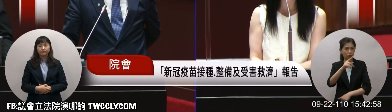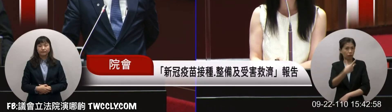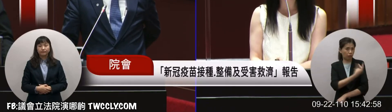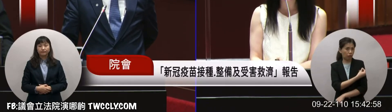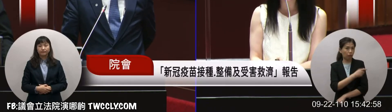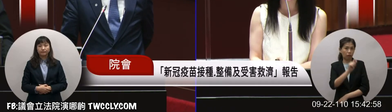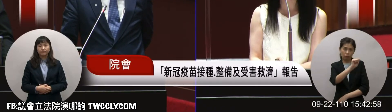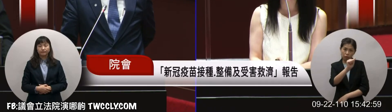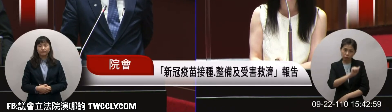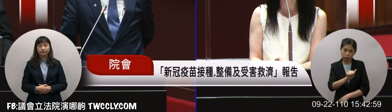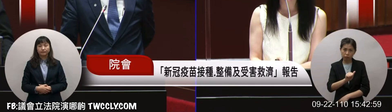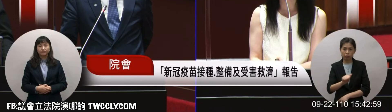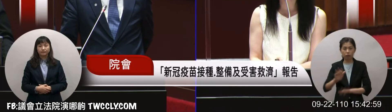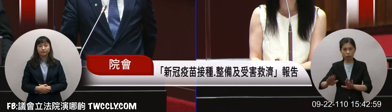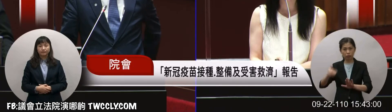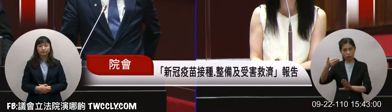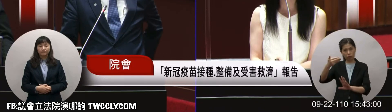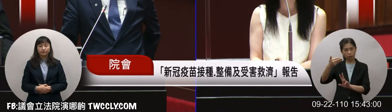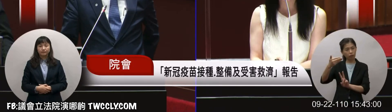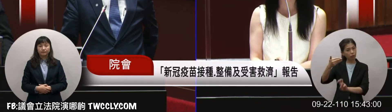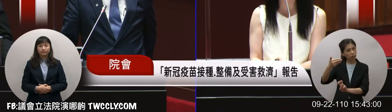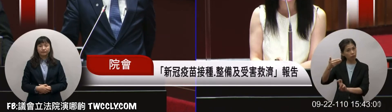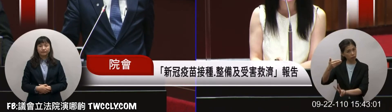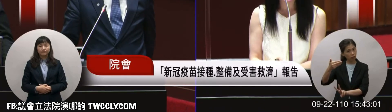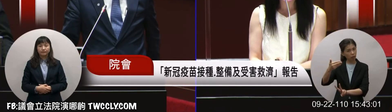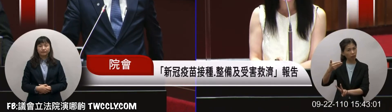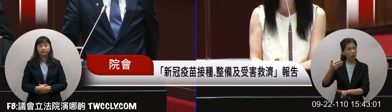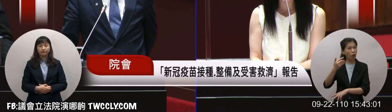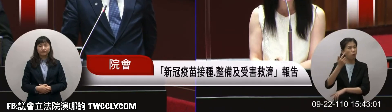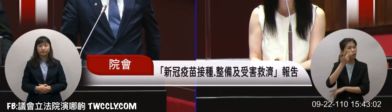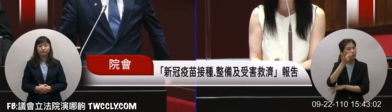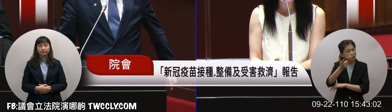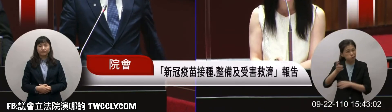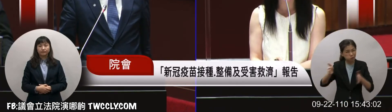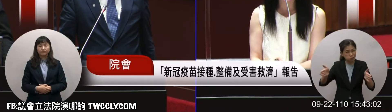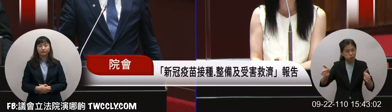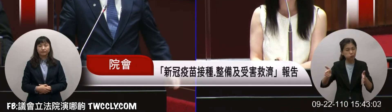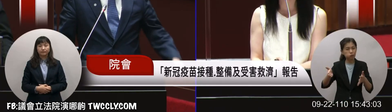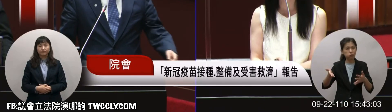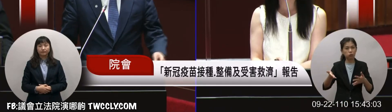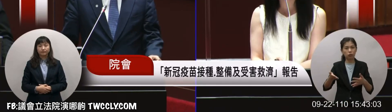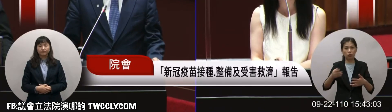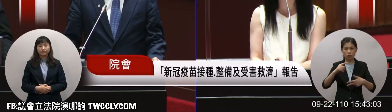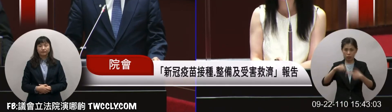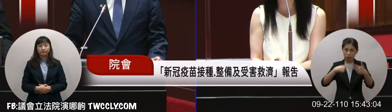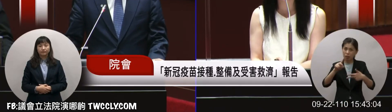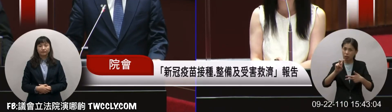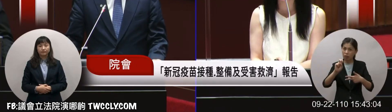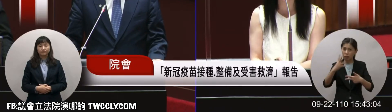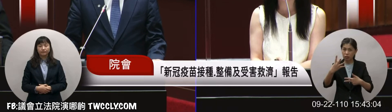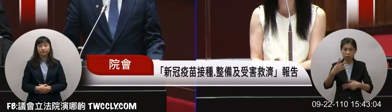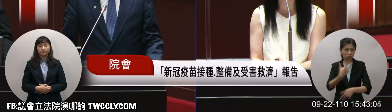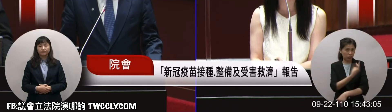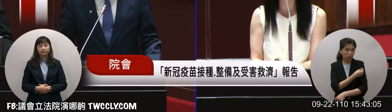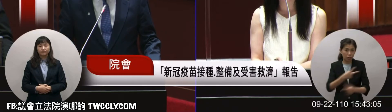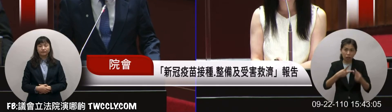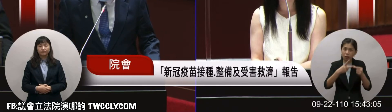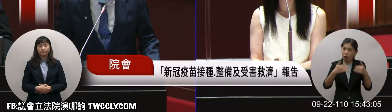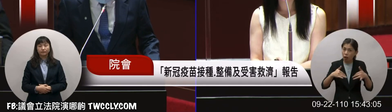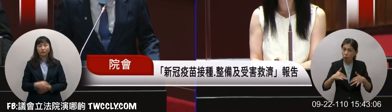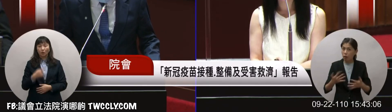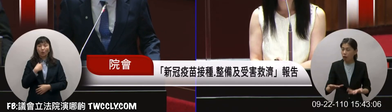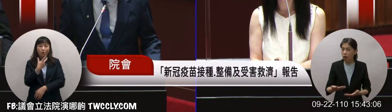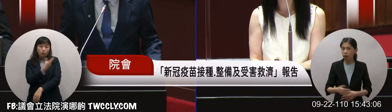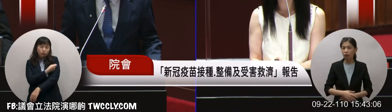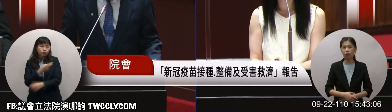到现在今天是9月22号，已经是半年了，也就是说已经是24周，你们都还没有打到第二剂，是这样吗？ 我已